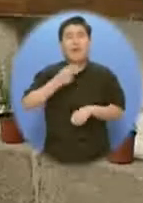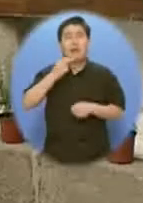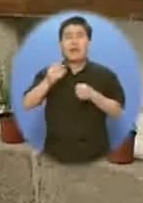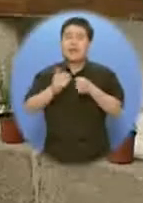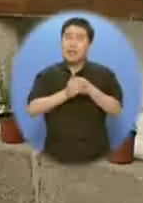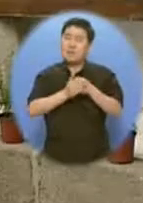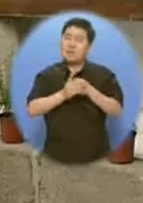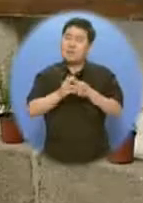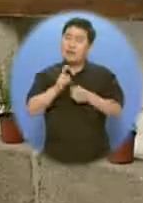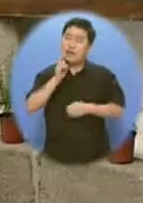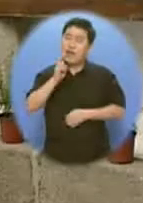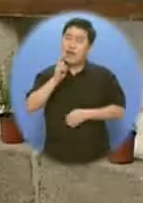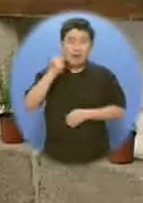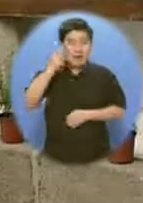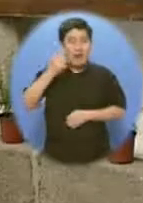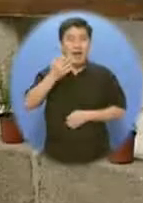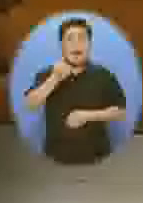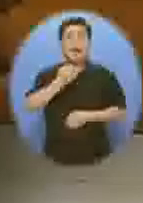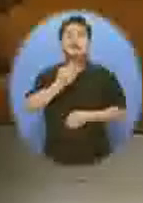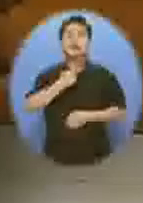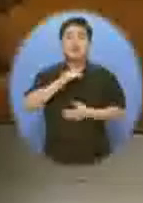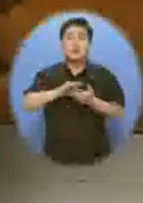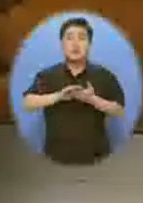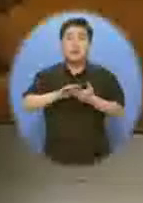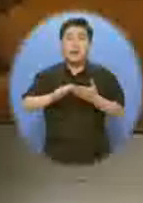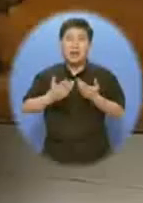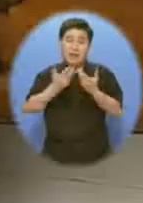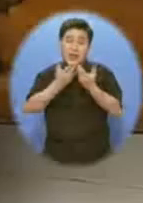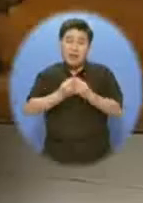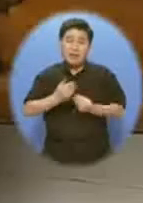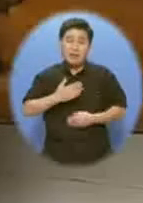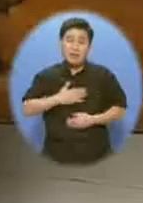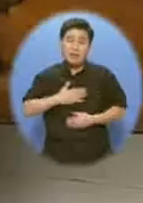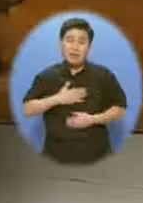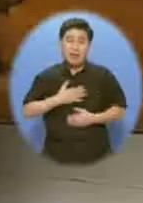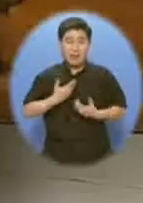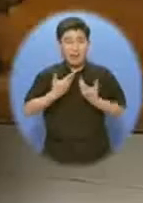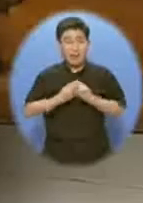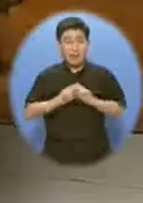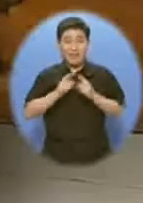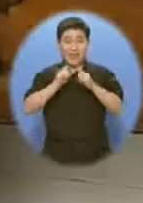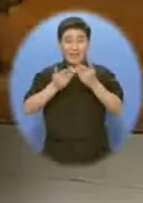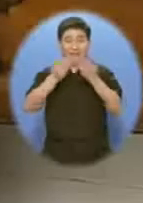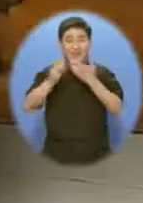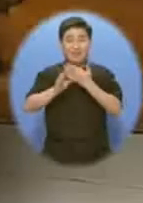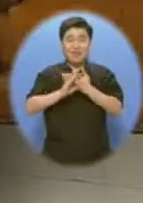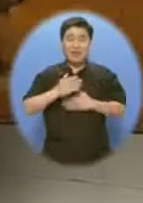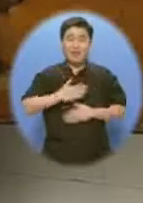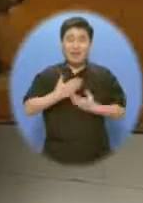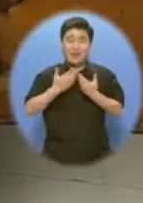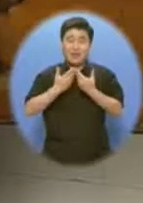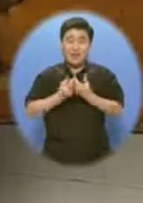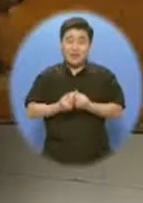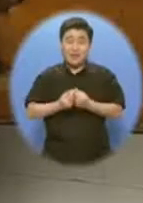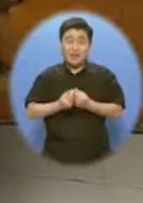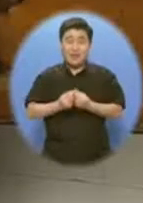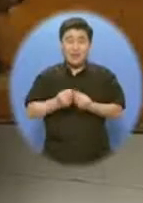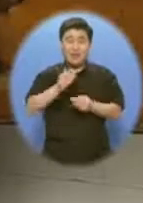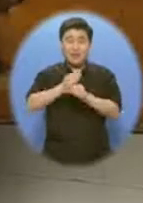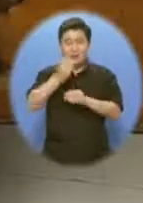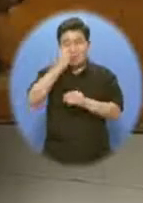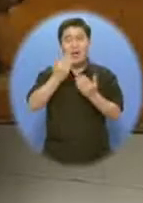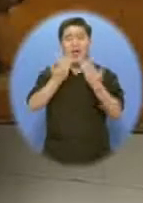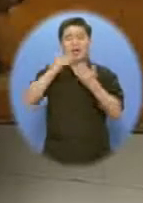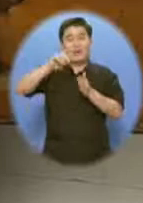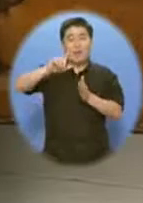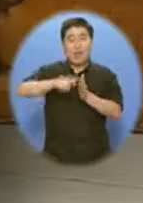아닌가 이런 생각이 들었어요 그 일례로서 재회의 경우를 얘기하면 저 같은 경우는 그 중고등학교